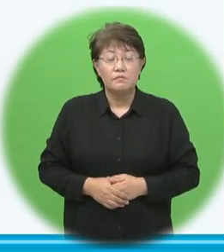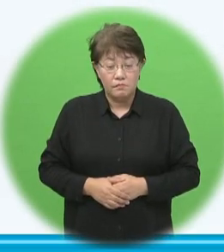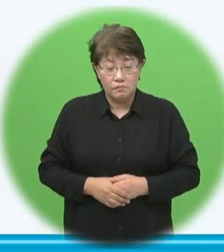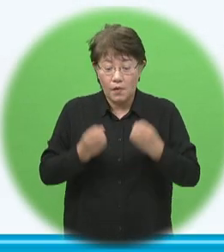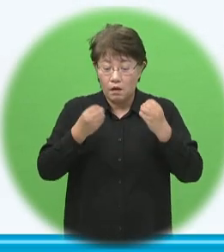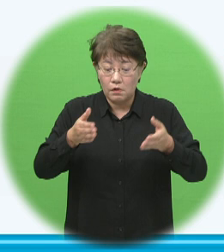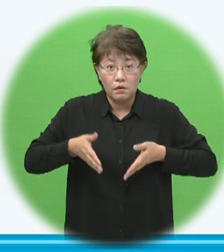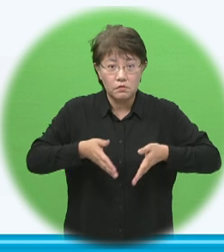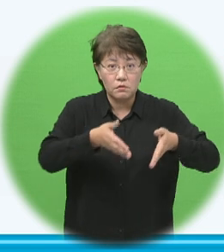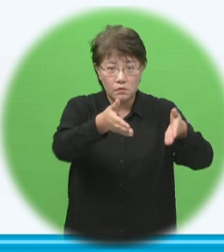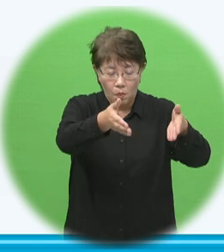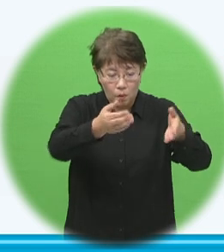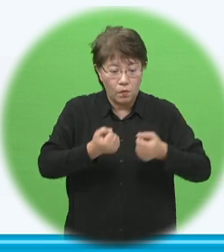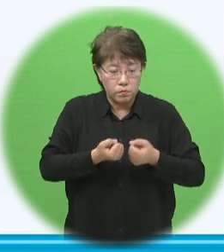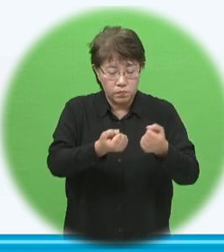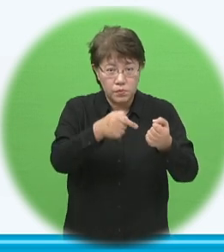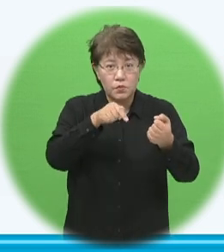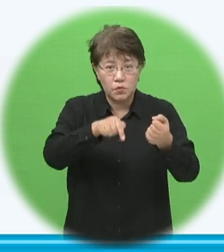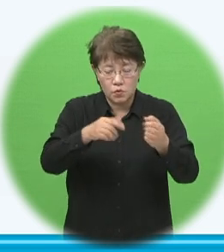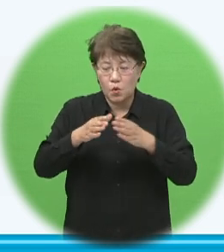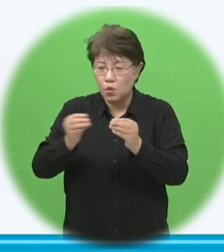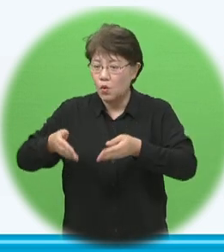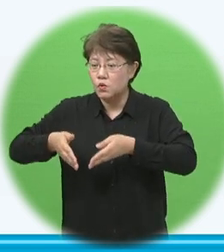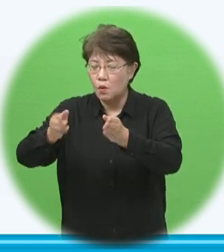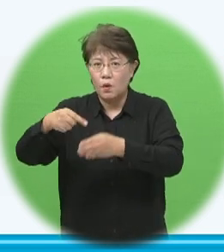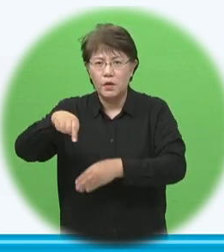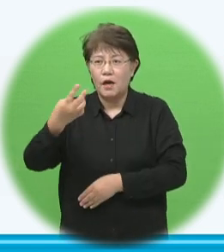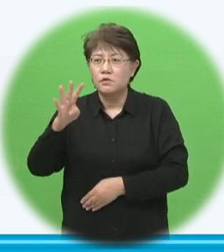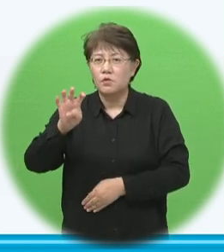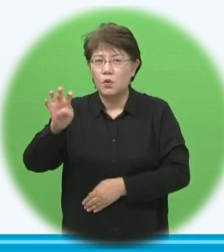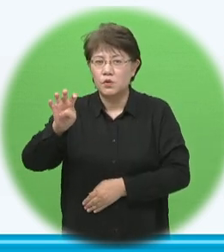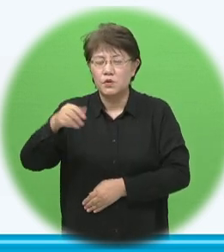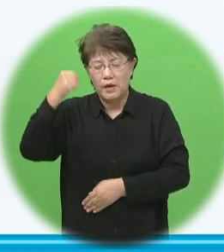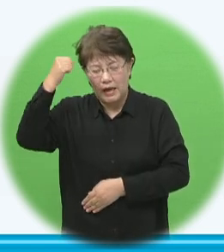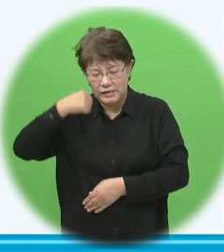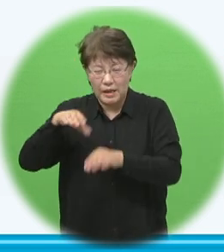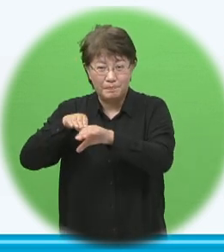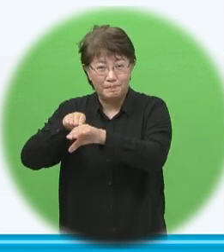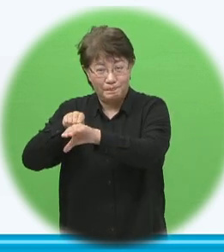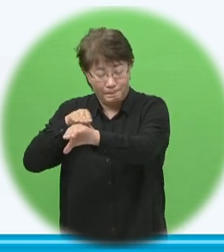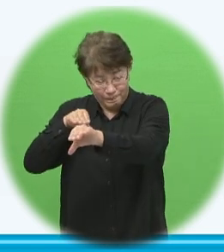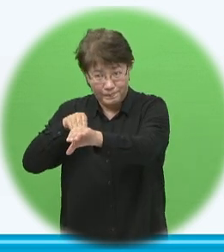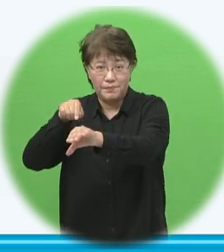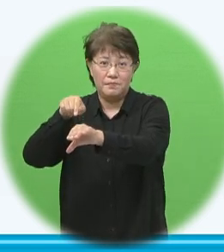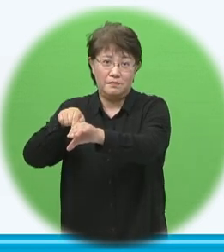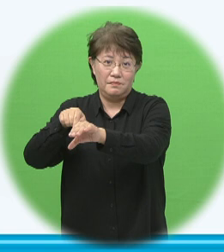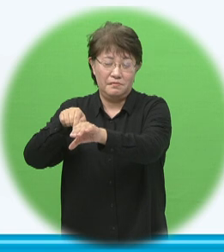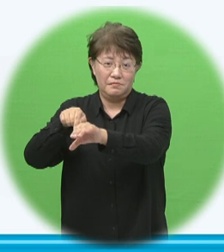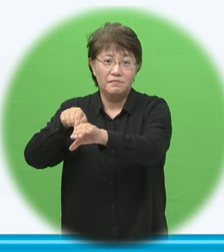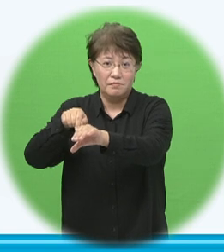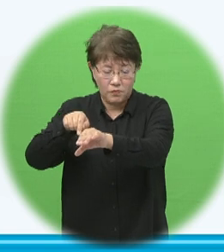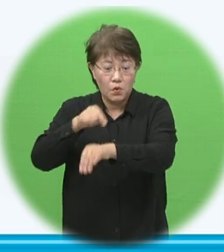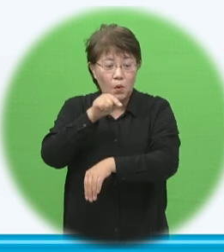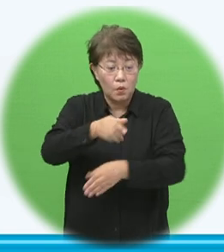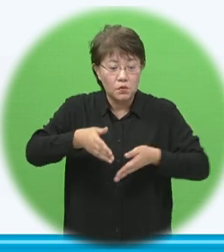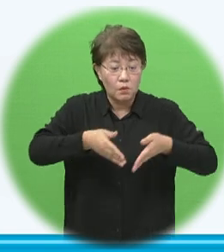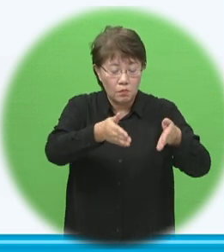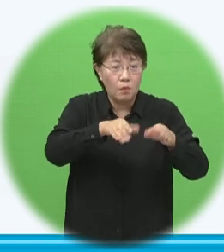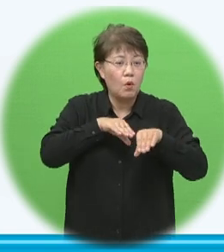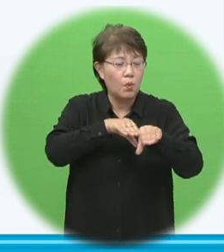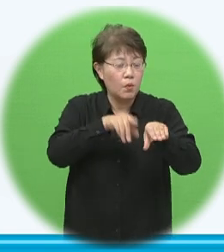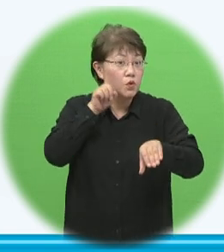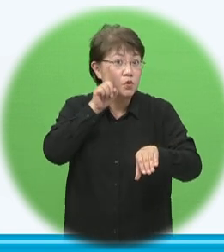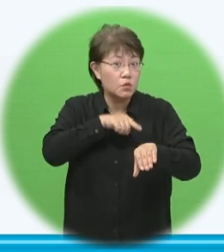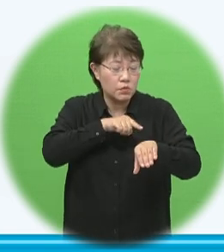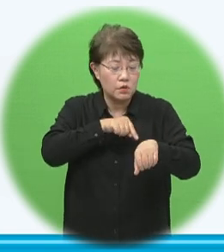この区間を利用することで国道140号などを利用した場合と比べ、朝のピーク時での所要時間が最